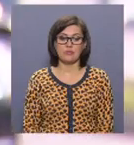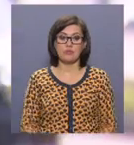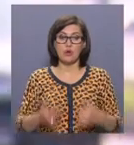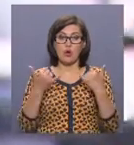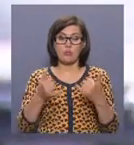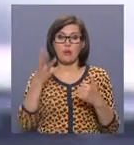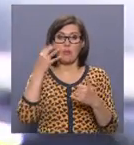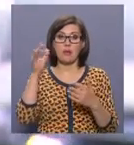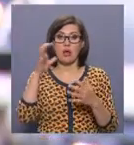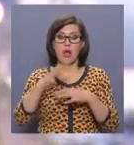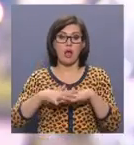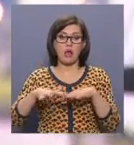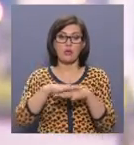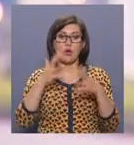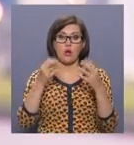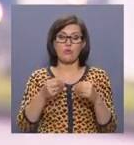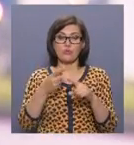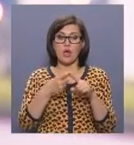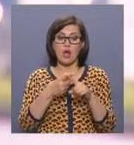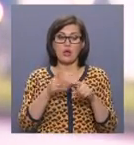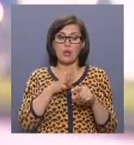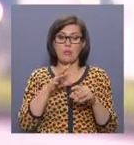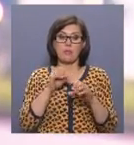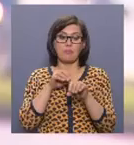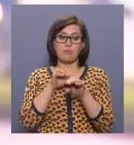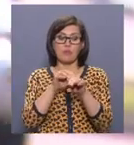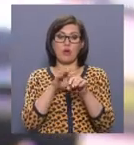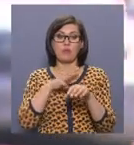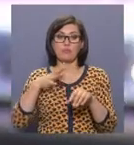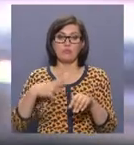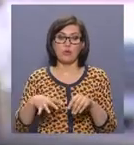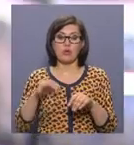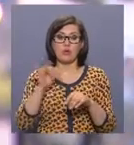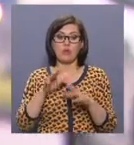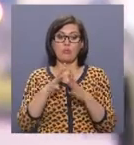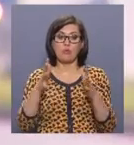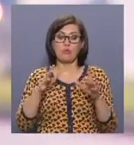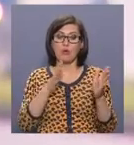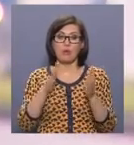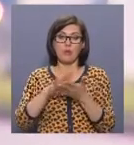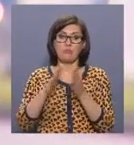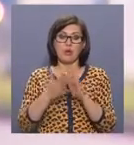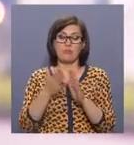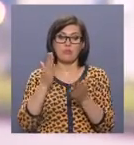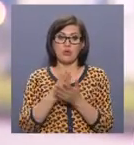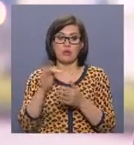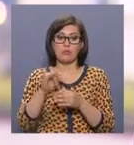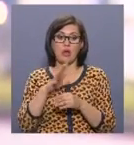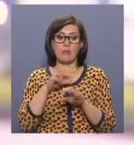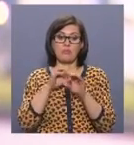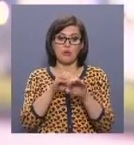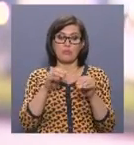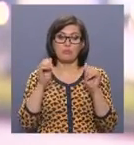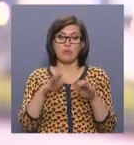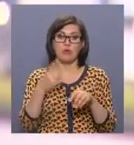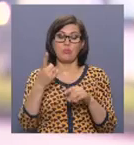Бүгінде Алматы халқы күнінің жартысын кептелісте тұруға жұмсайды. Тіпті бұл үрдіс қалыпты жағдайға айналған. Кептелісті